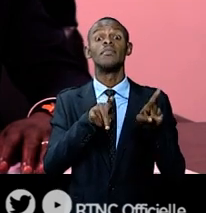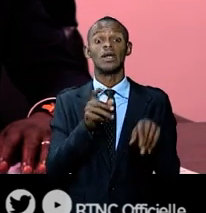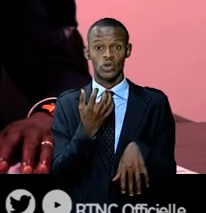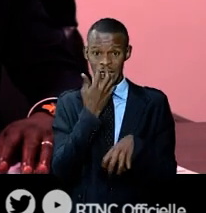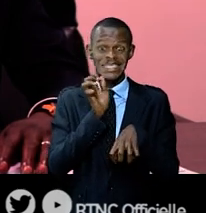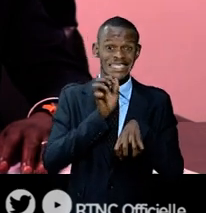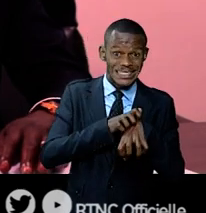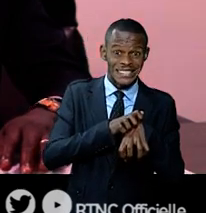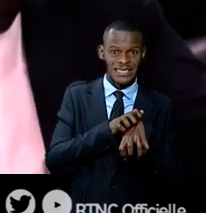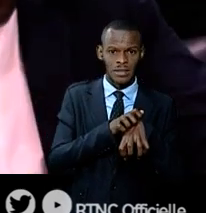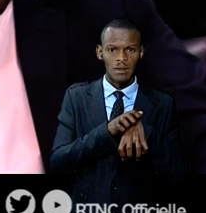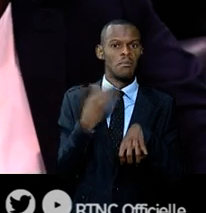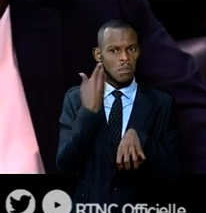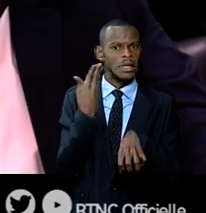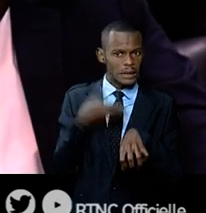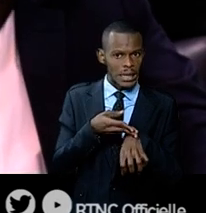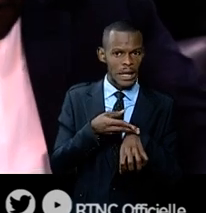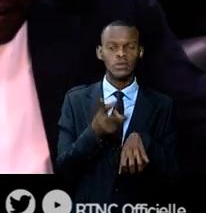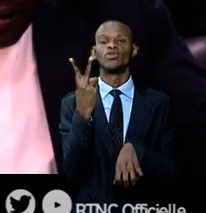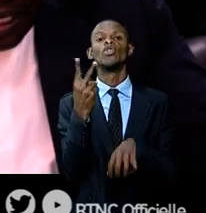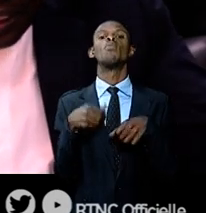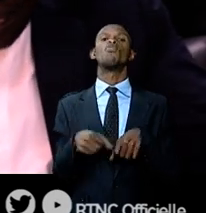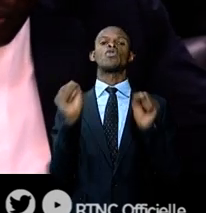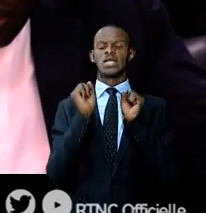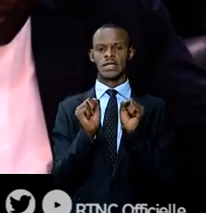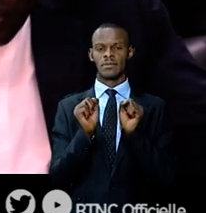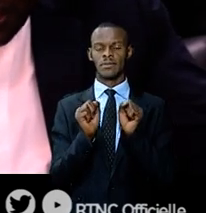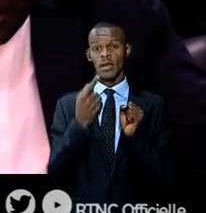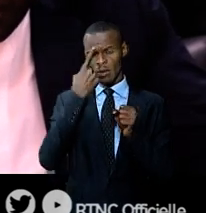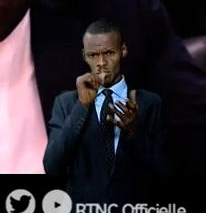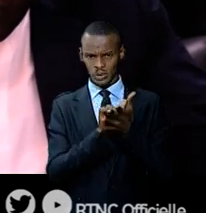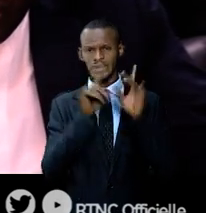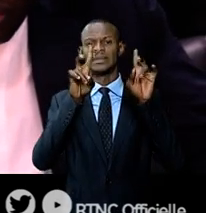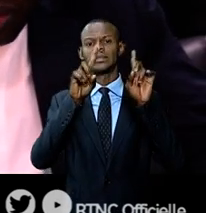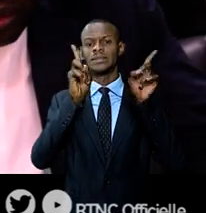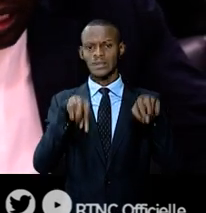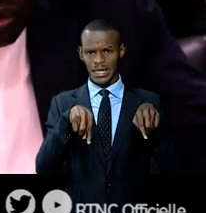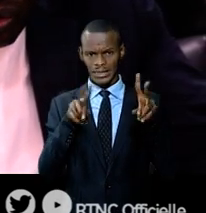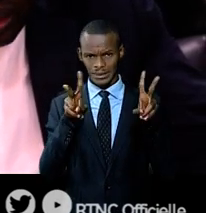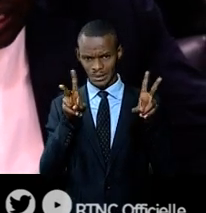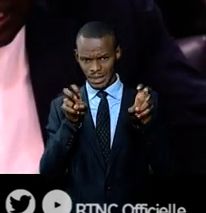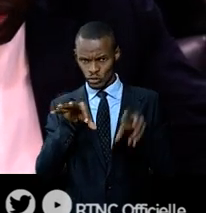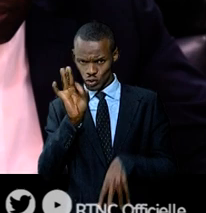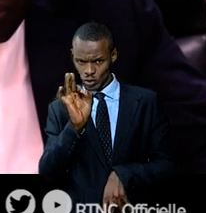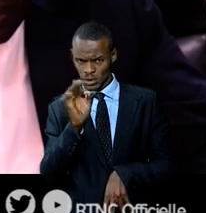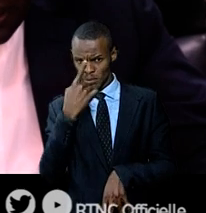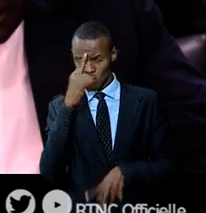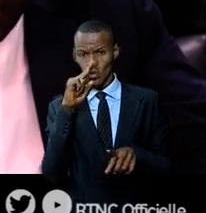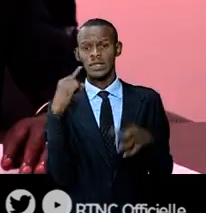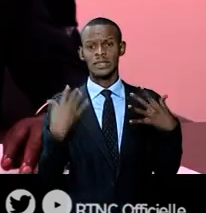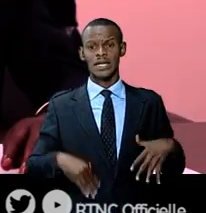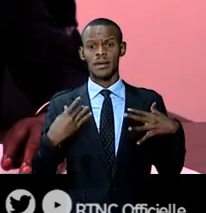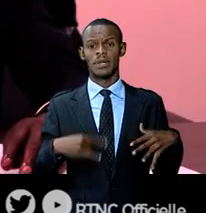en sont mortes. Cette année, le thème choisi pour la célébration de la Journée mondiale contre la rage